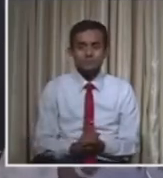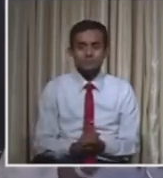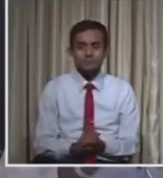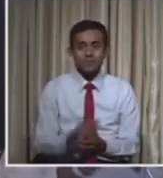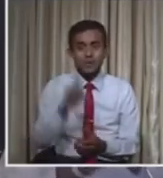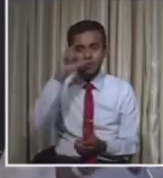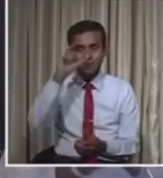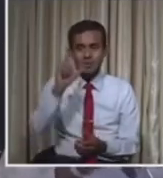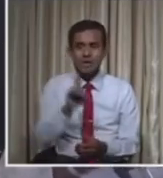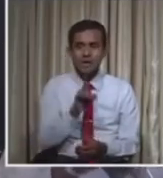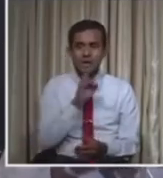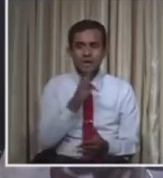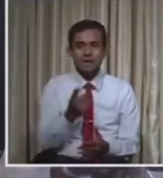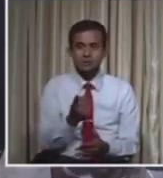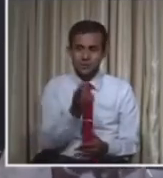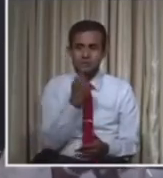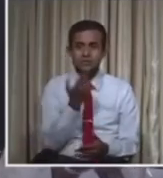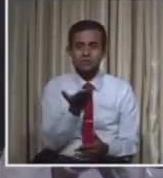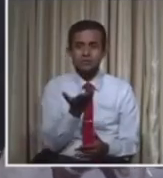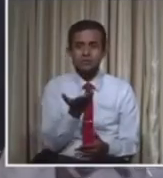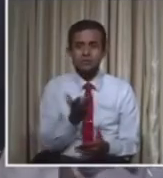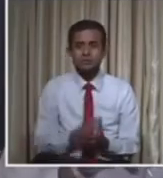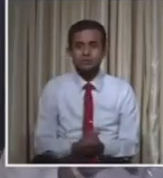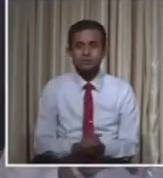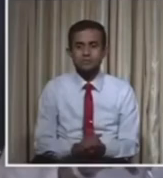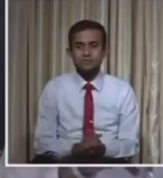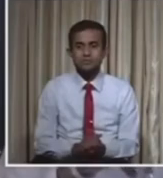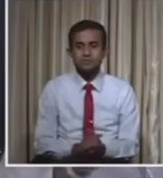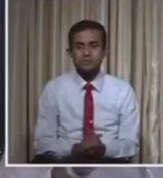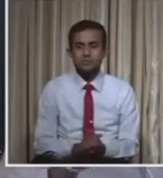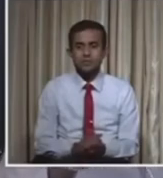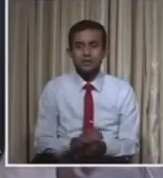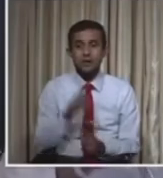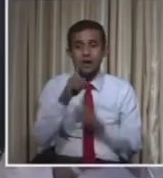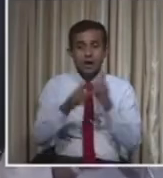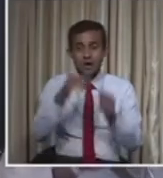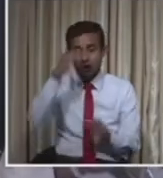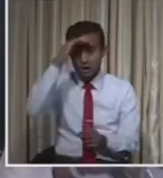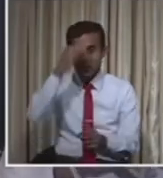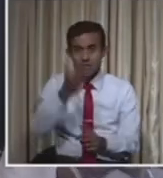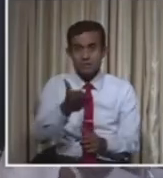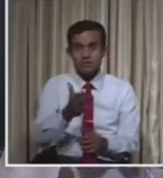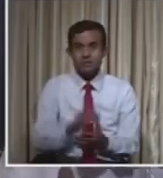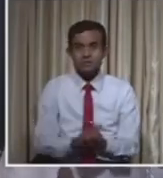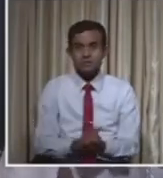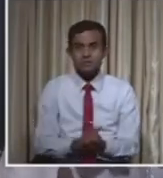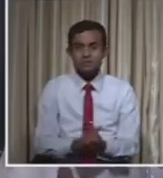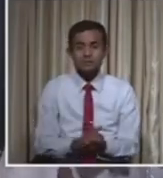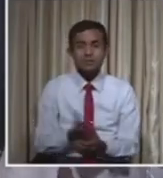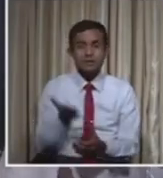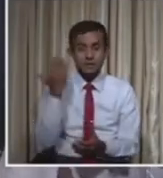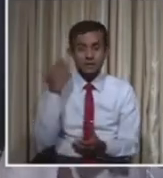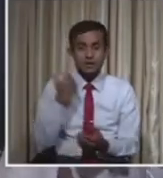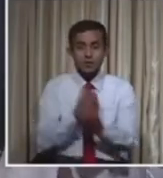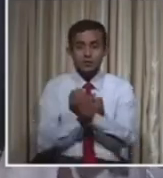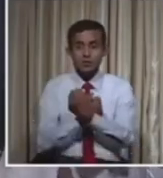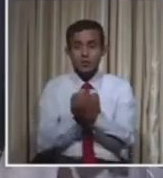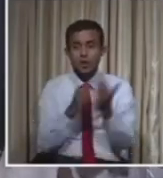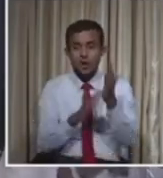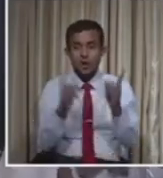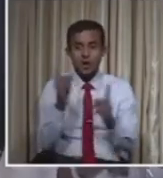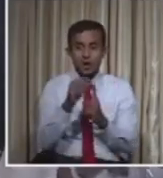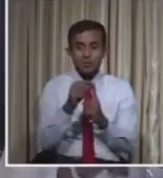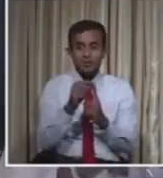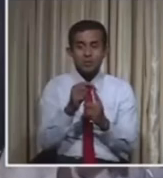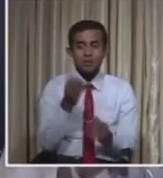බලන්න හිරිකිතර ඇතුව කියපු හැටි අම්මා පල්ලා කතානායකතුමනි මේ හිටපු පොලිස් ඇමති